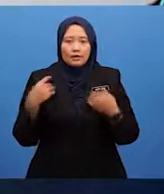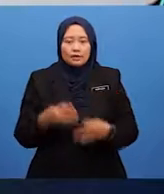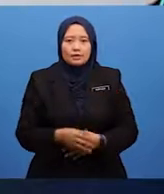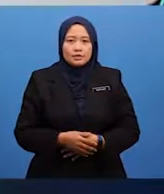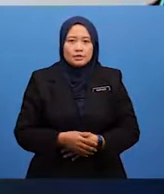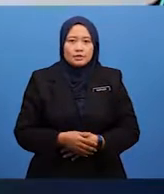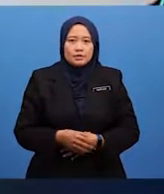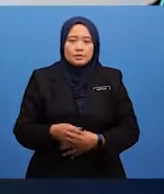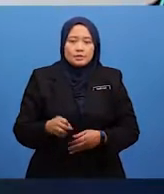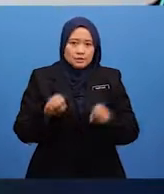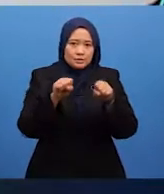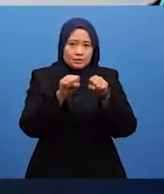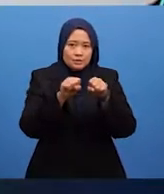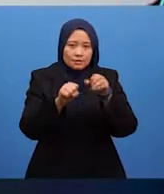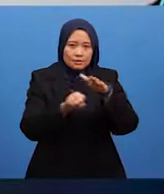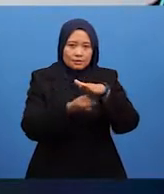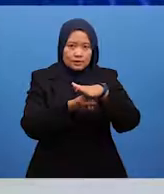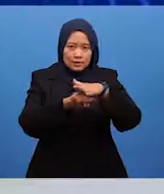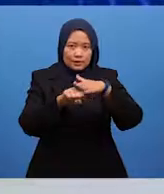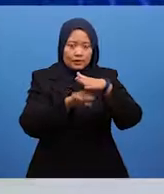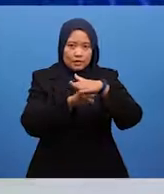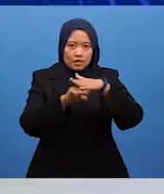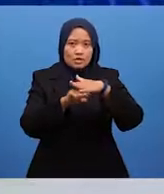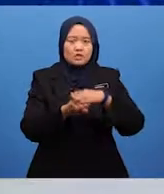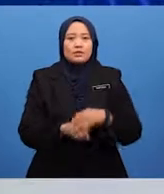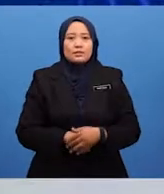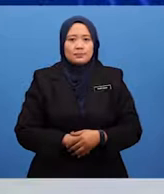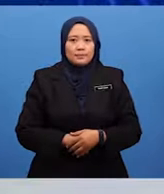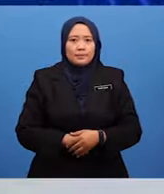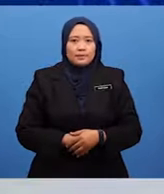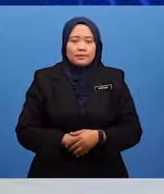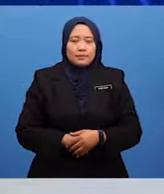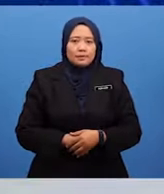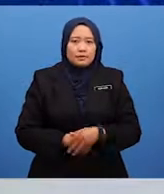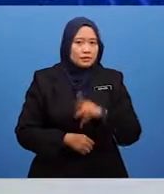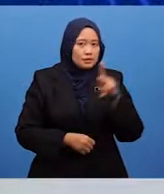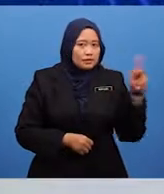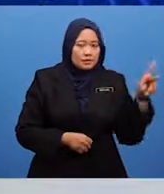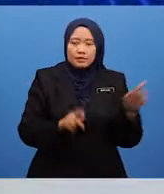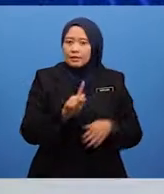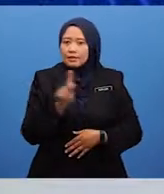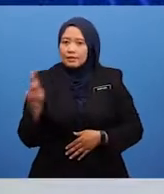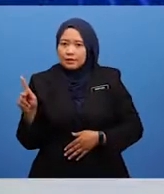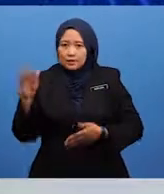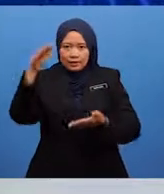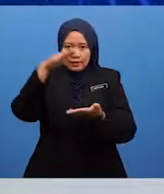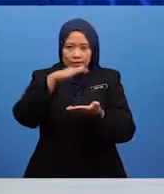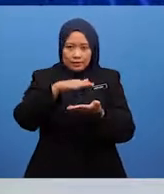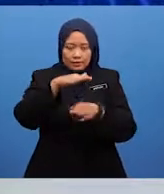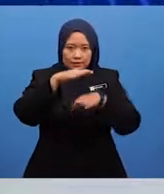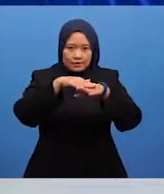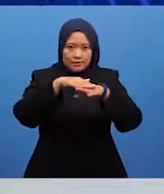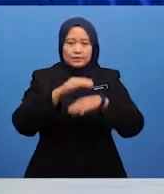tekanan itu dipanggil sebagai tiga dimensi jadi pelajar-pelajar keringatnya nominal mood tertentu ini ya Iya betul